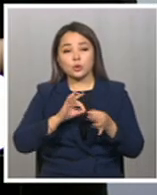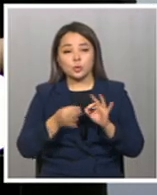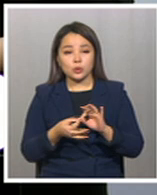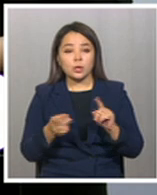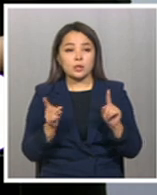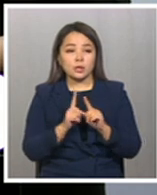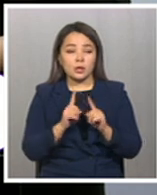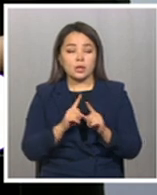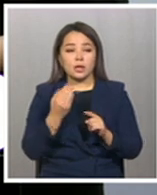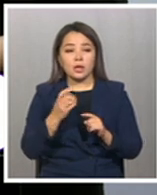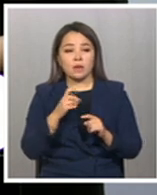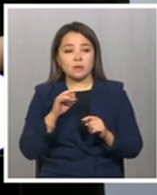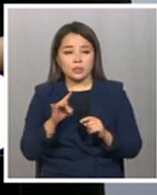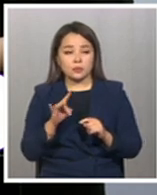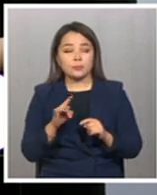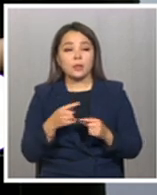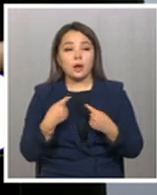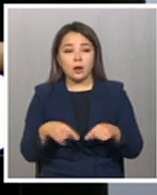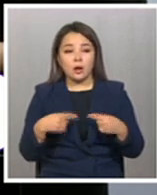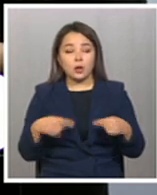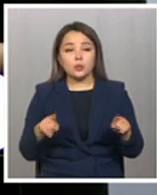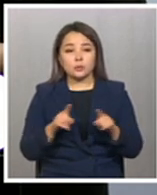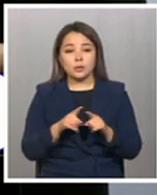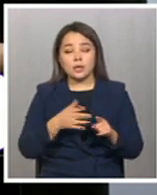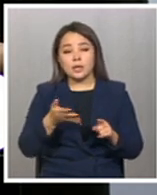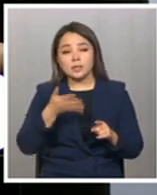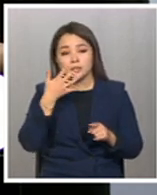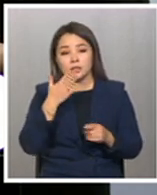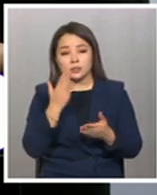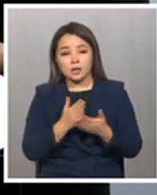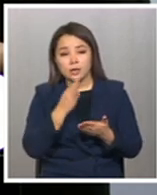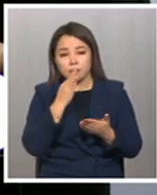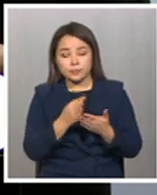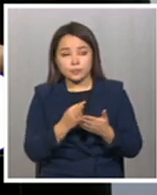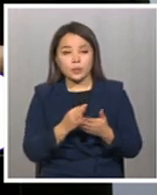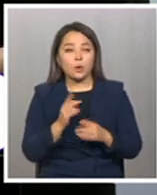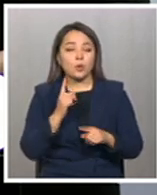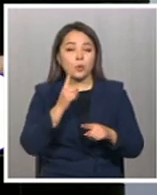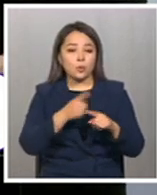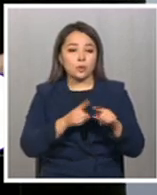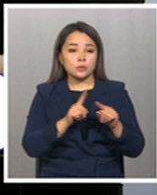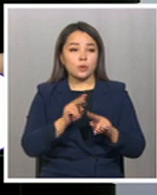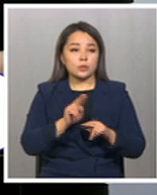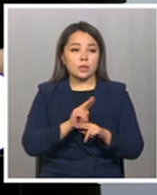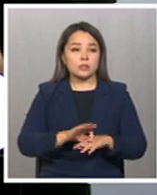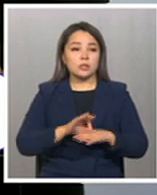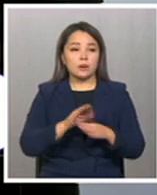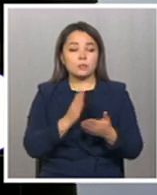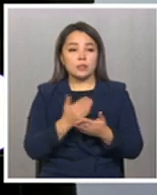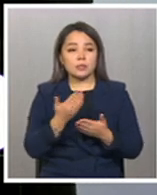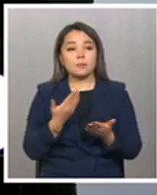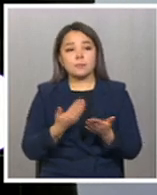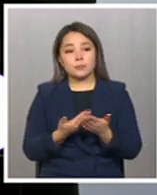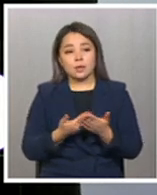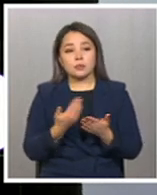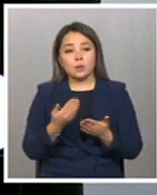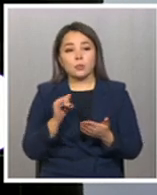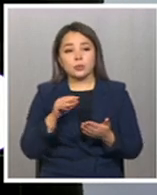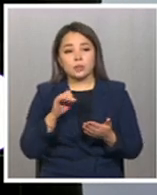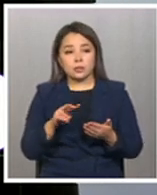эфирлер әр түрлі иісті қосылыстарды түзеді. Мысалы ретінде